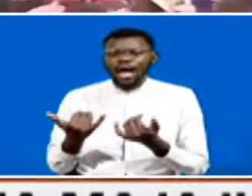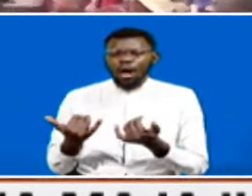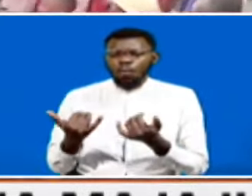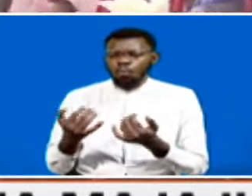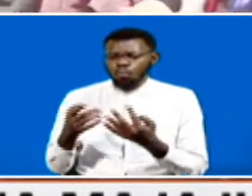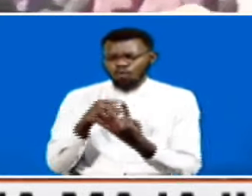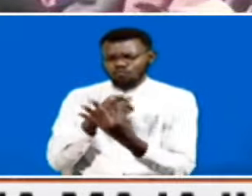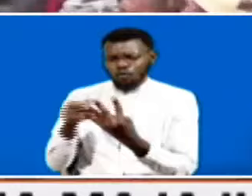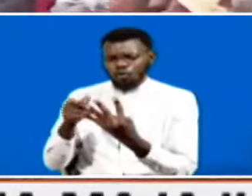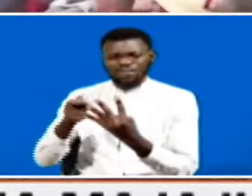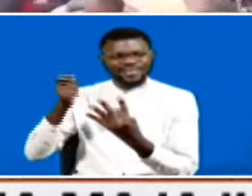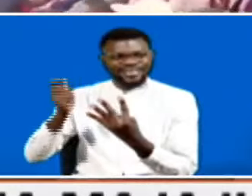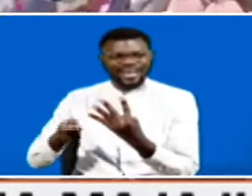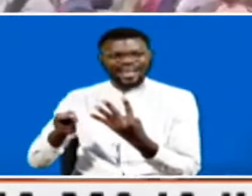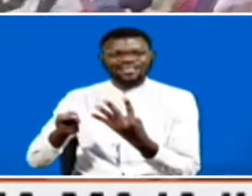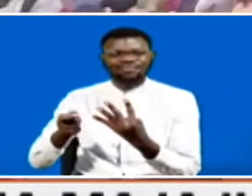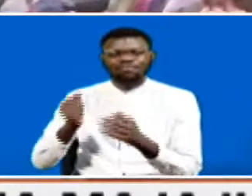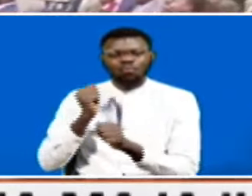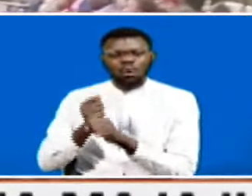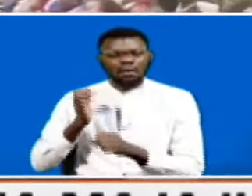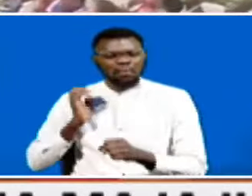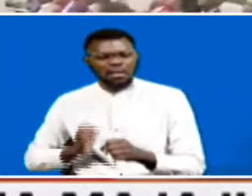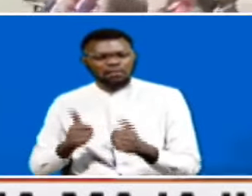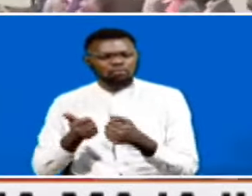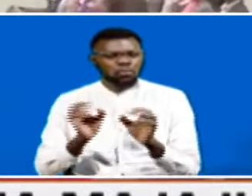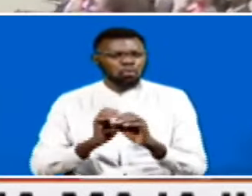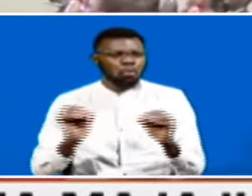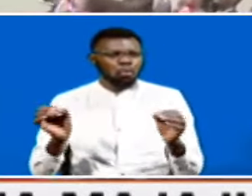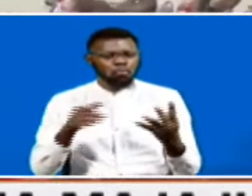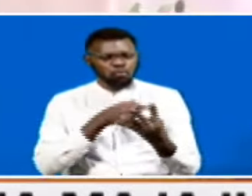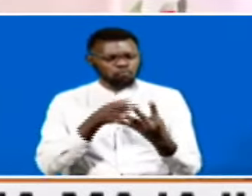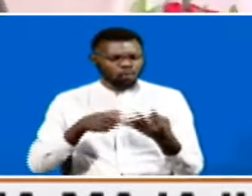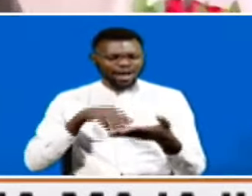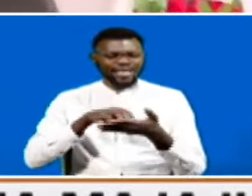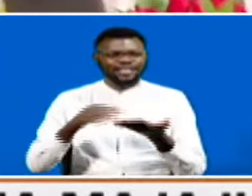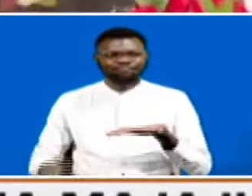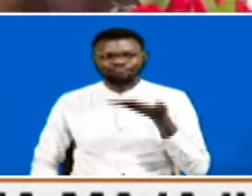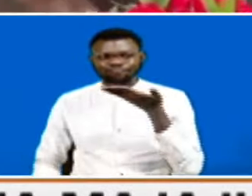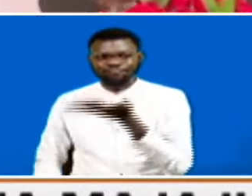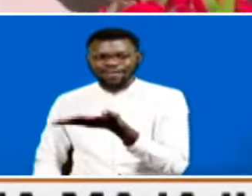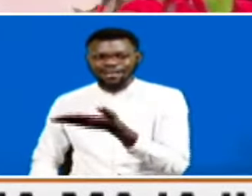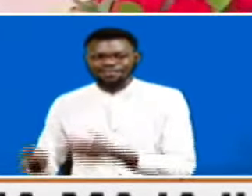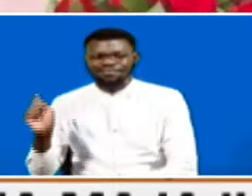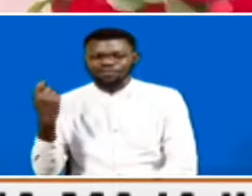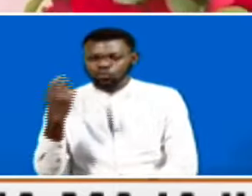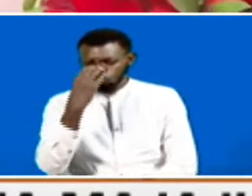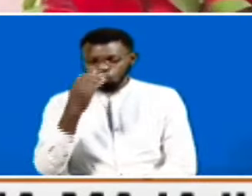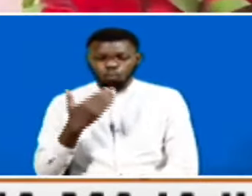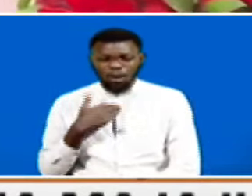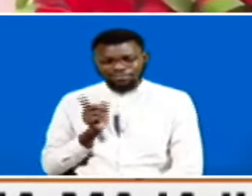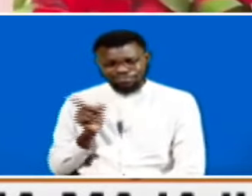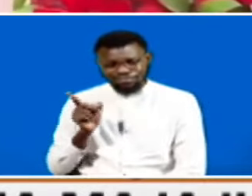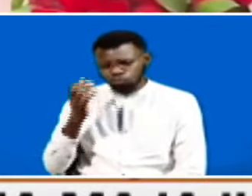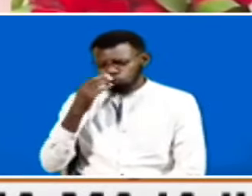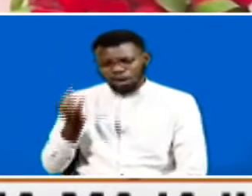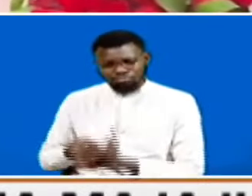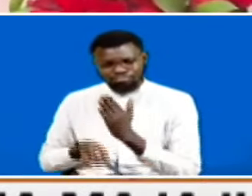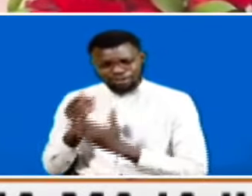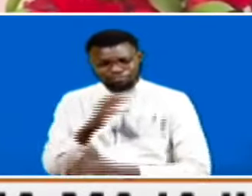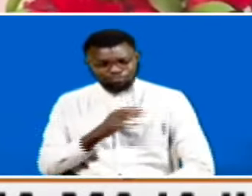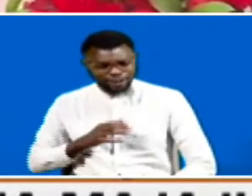4 kuhusu utendakazi wao. JSC wasema kuwa wamefikisha hoja 4 kwa Rais William Ruto wakitaka kubuniwa kwa jopo